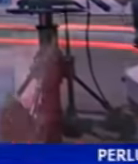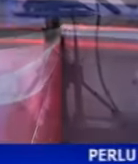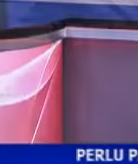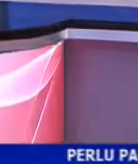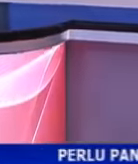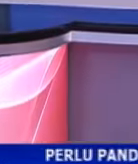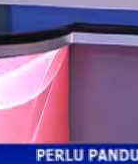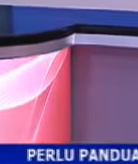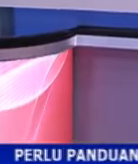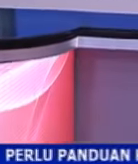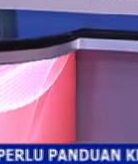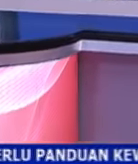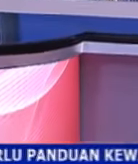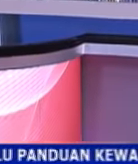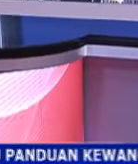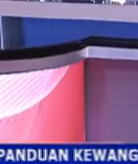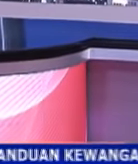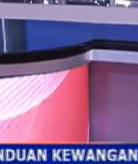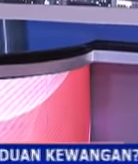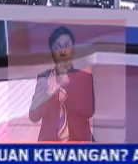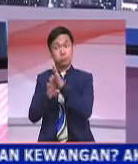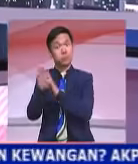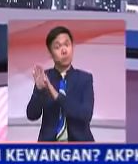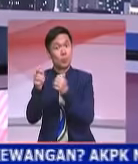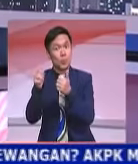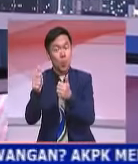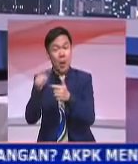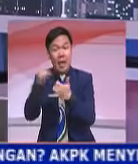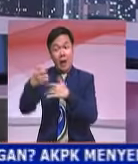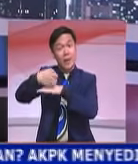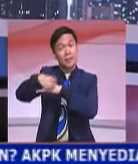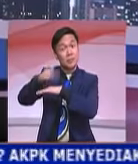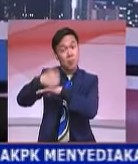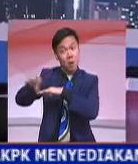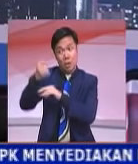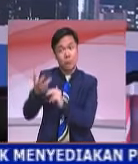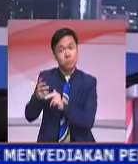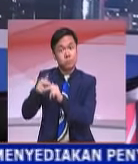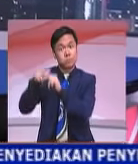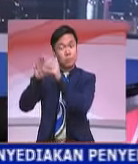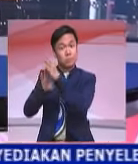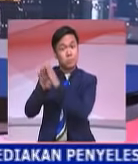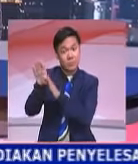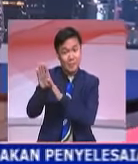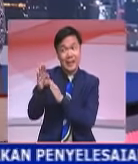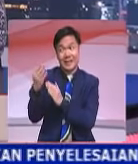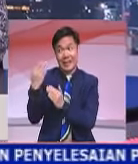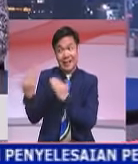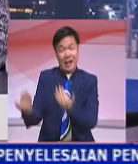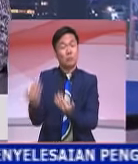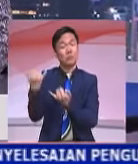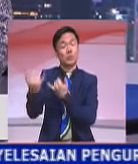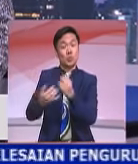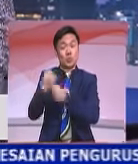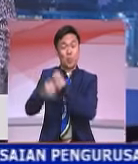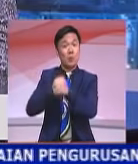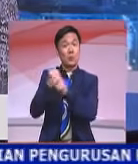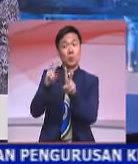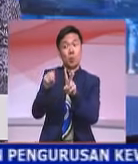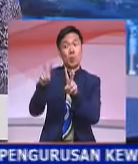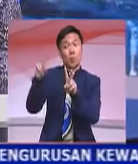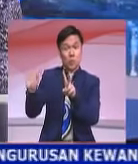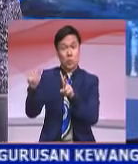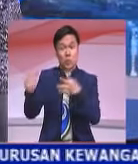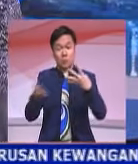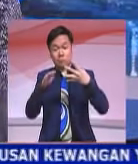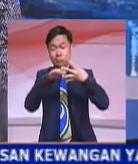Perdagangan luar Malaysia menunjukkan prestasi yang baik dengan ekspor negara yang meningkat pada separuh kedua 2020. Malah nilai